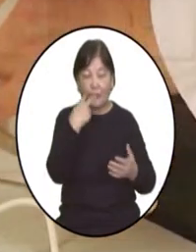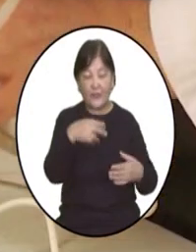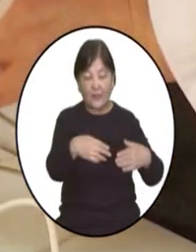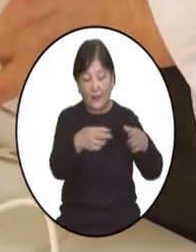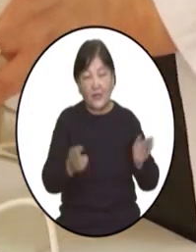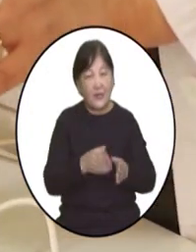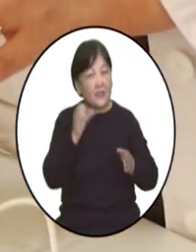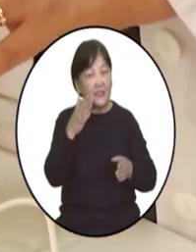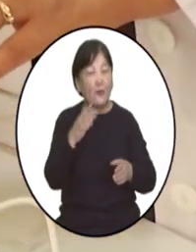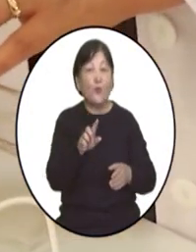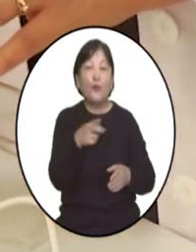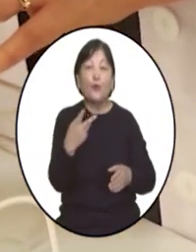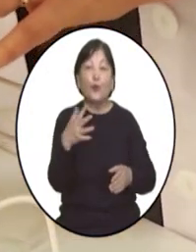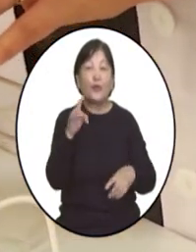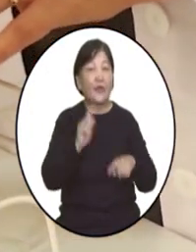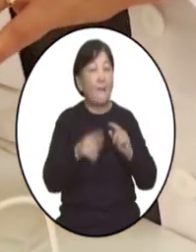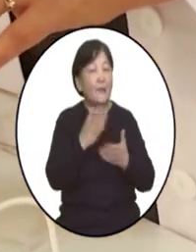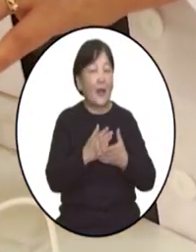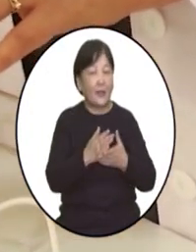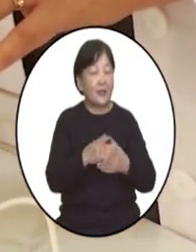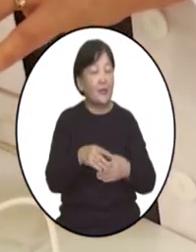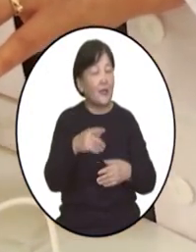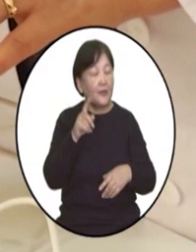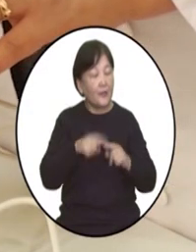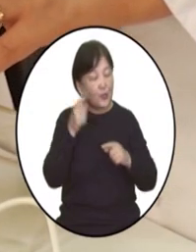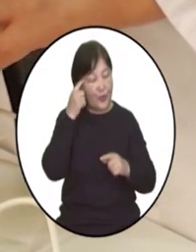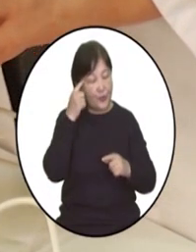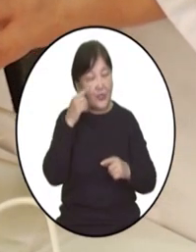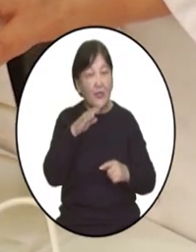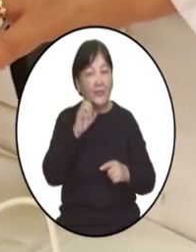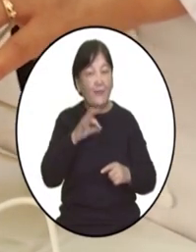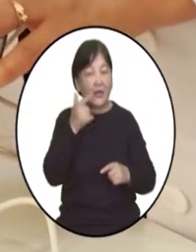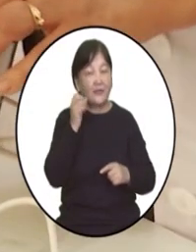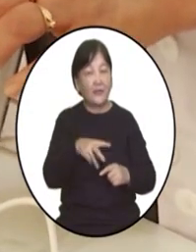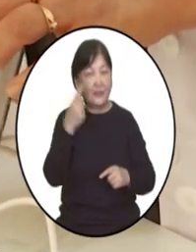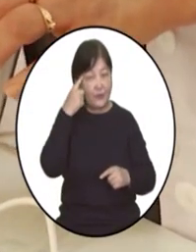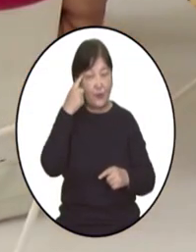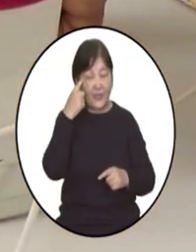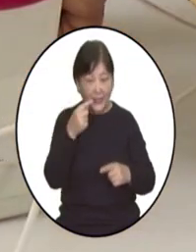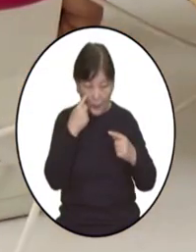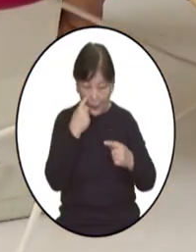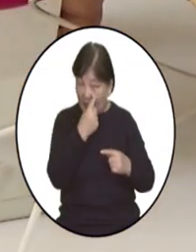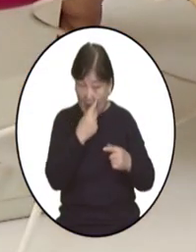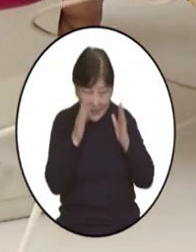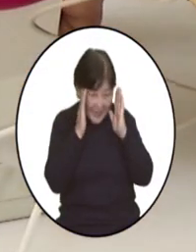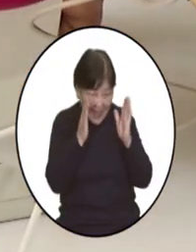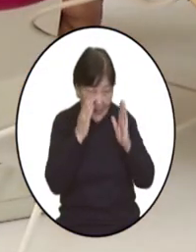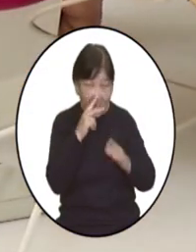бүлүр ямар байдалтайгаар байрлан шилж чинь гэж бодож чинь. Бүгдээрээ таамаглаад дэвшүүлээд ажиглаарай хүмүүстээ.